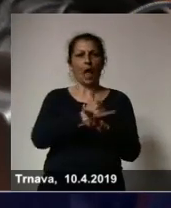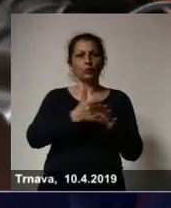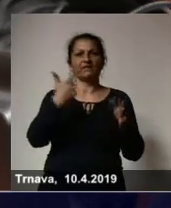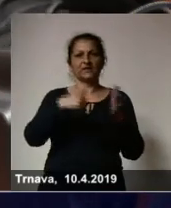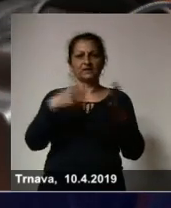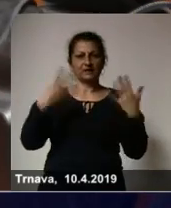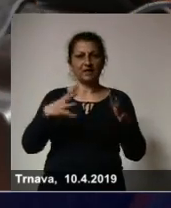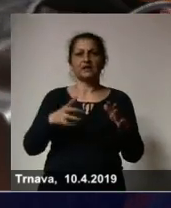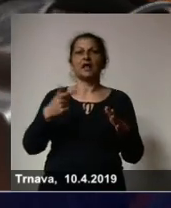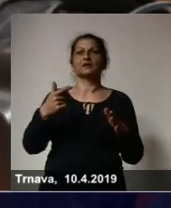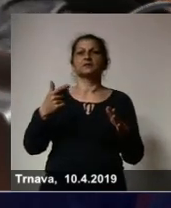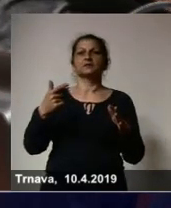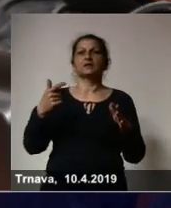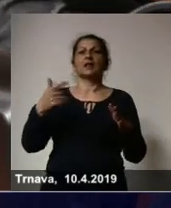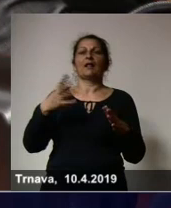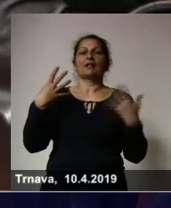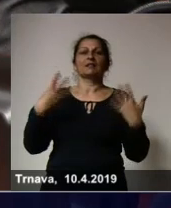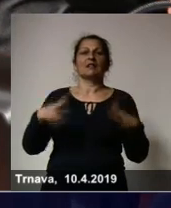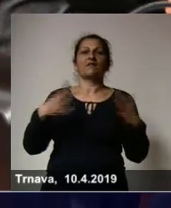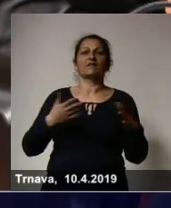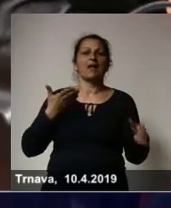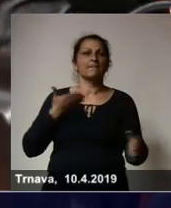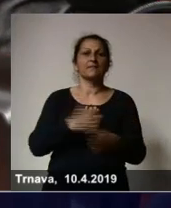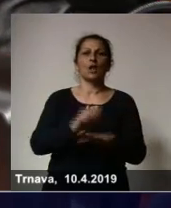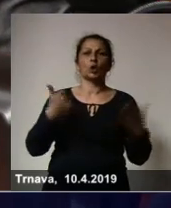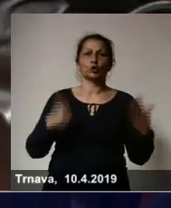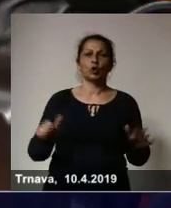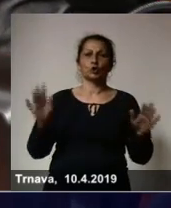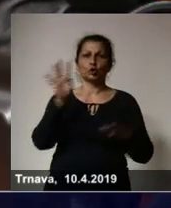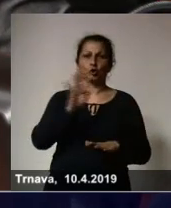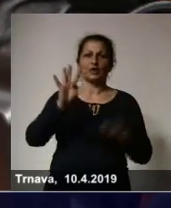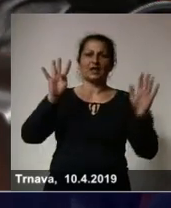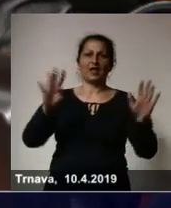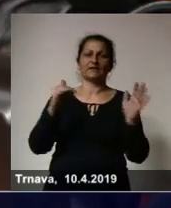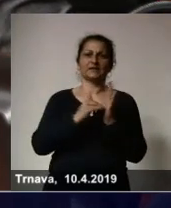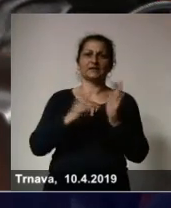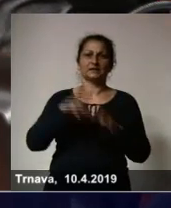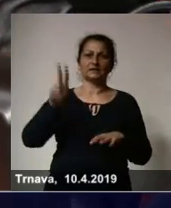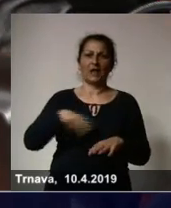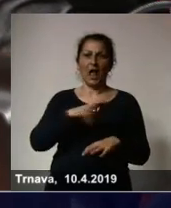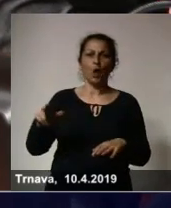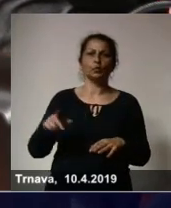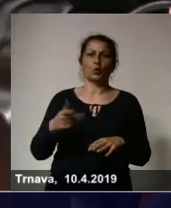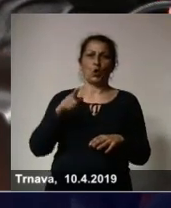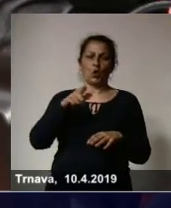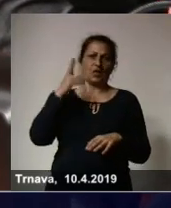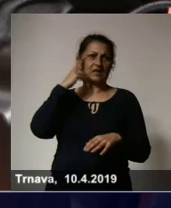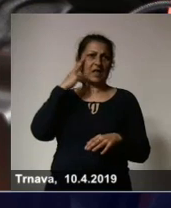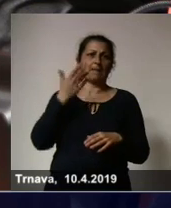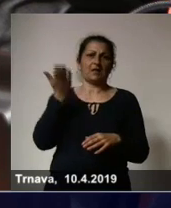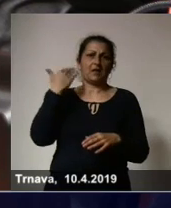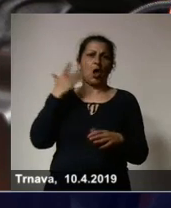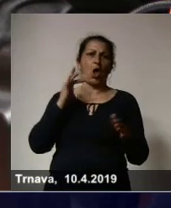príjmov v objeme 19 649 000 eur, čo znamená oproti schválenému rozpočtu o